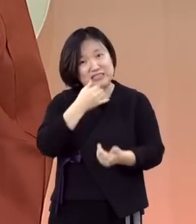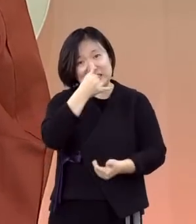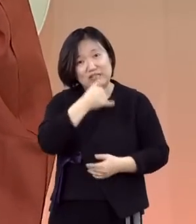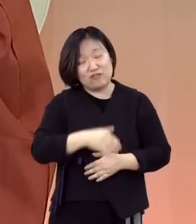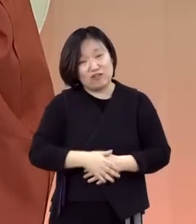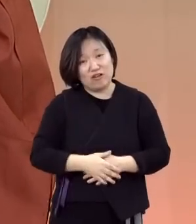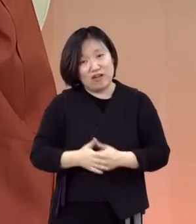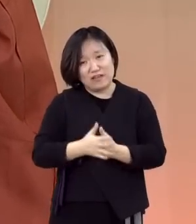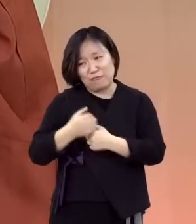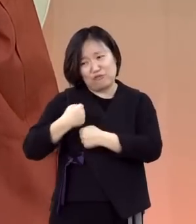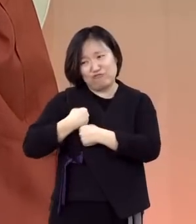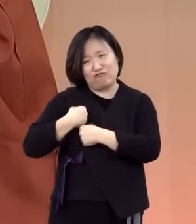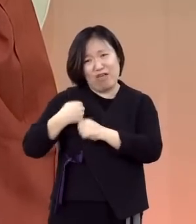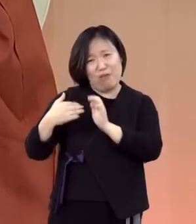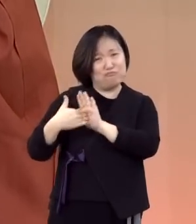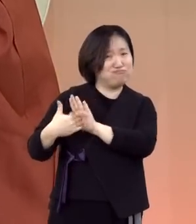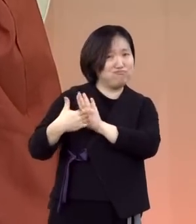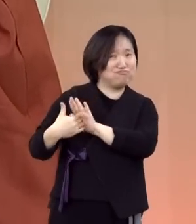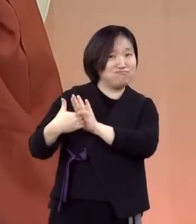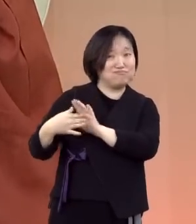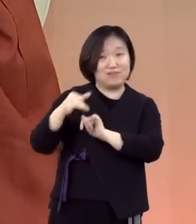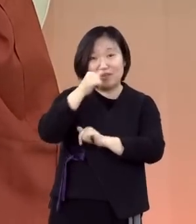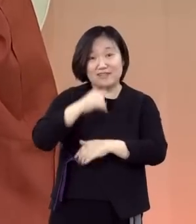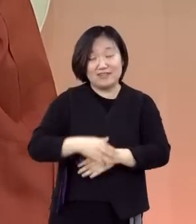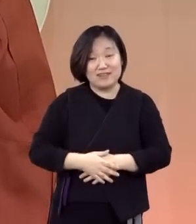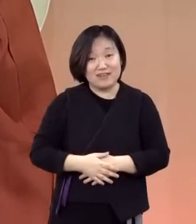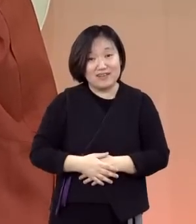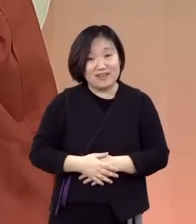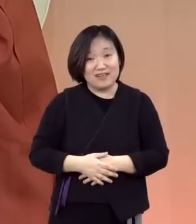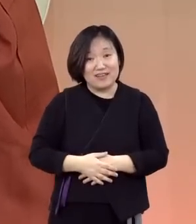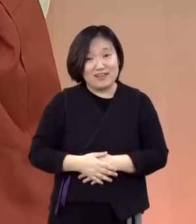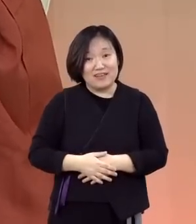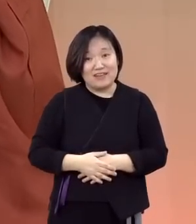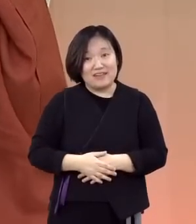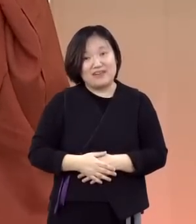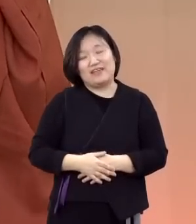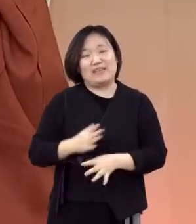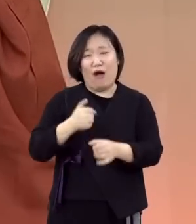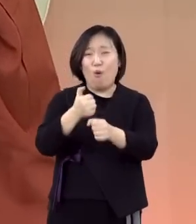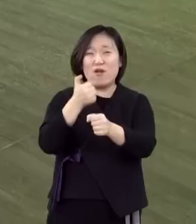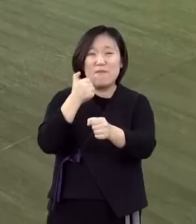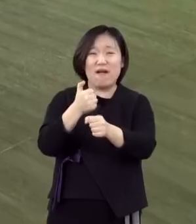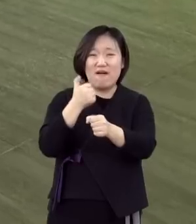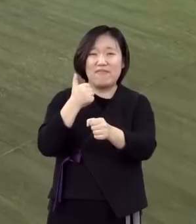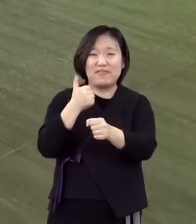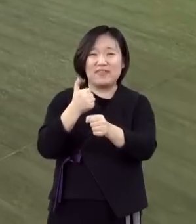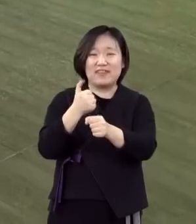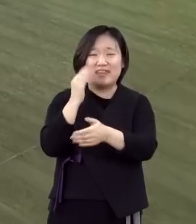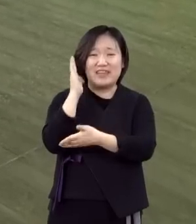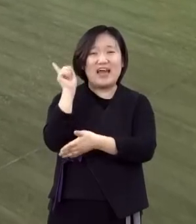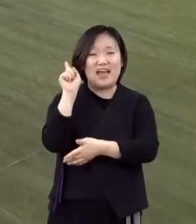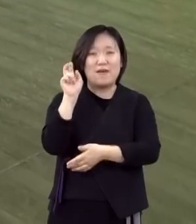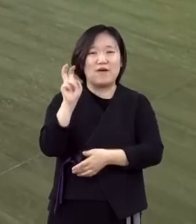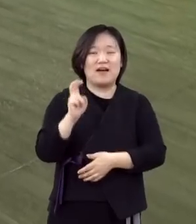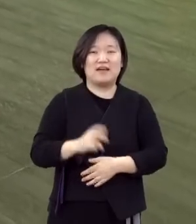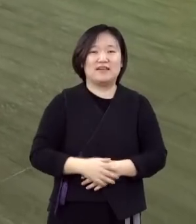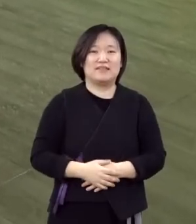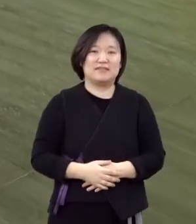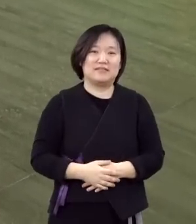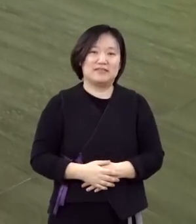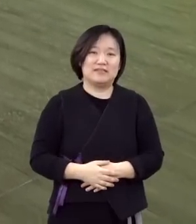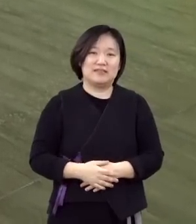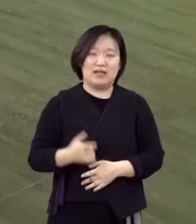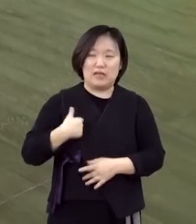군대에가지않고버티기로결정했다 .요즘그렇게하면 큰일날거예요,여러분. 하지만이이야기는약50년 전의일입니다.옛날이야기입니다.